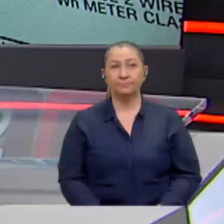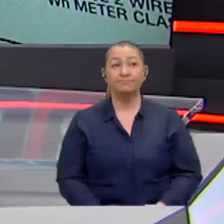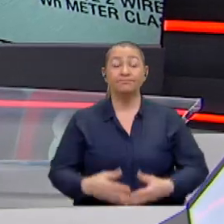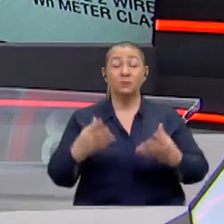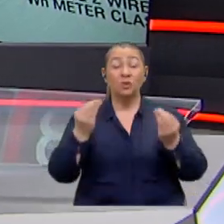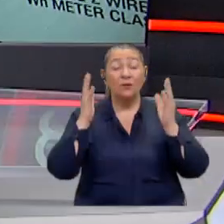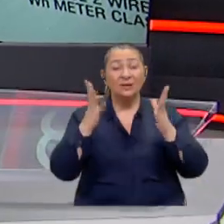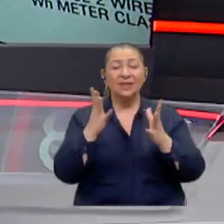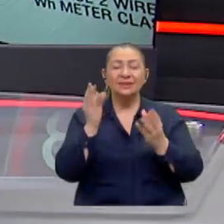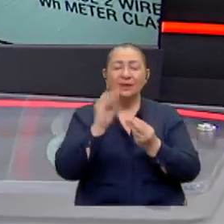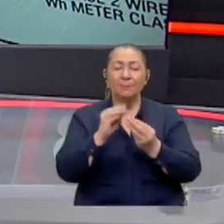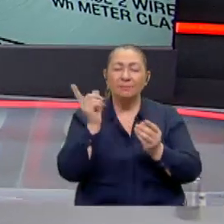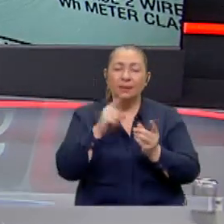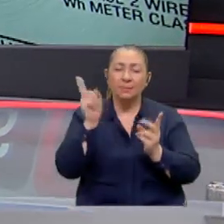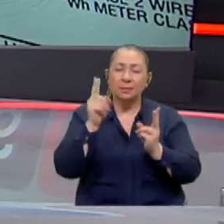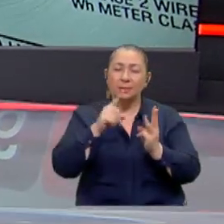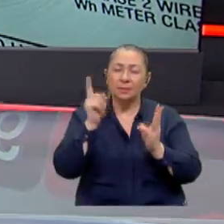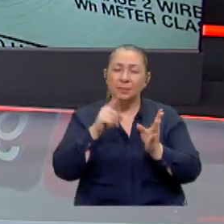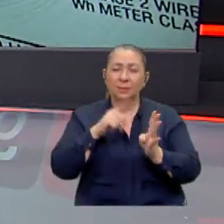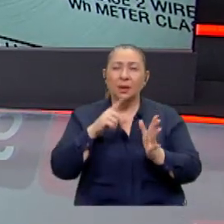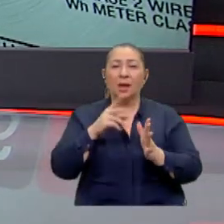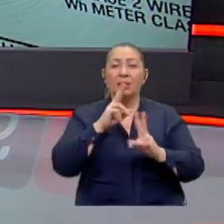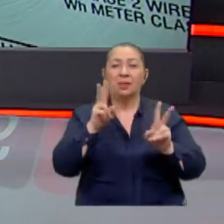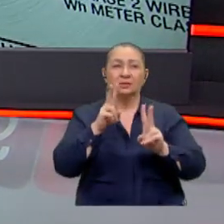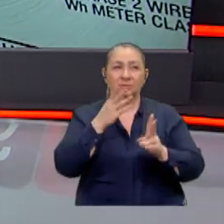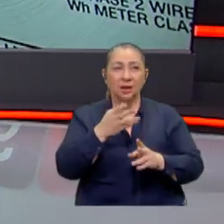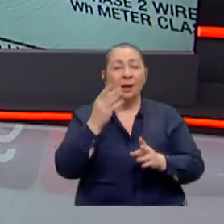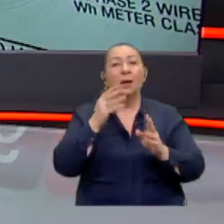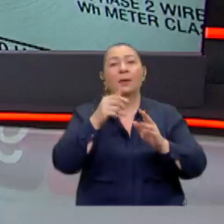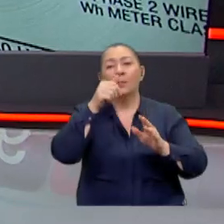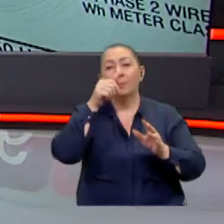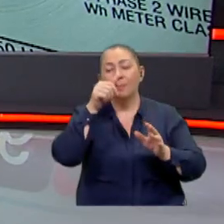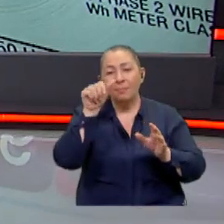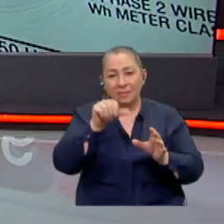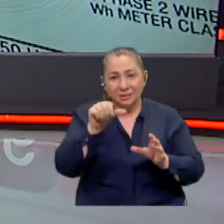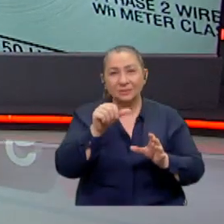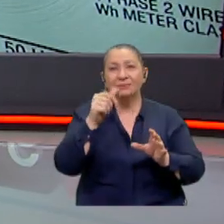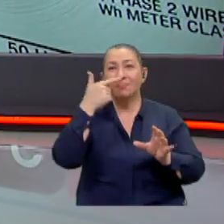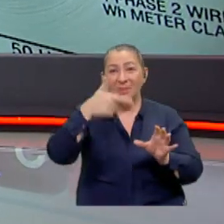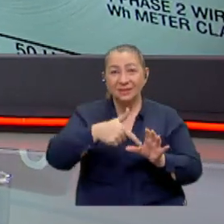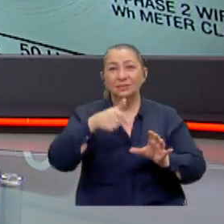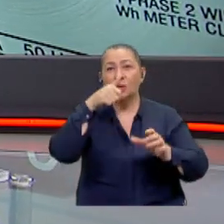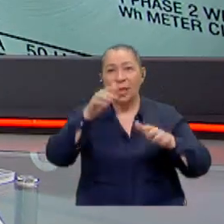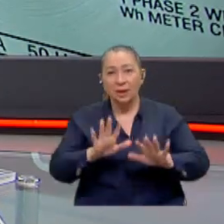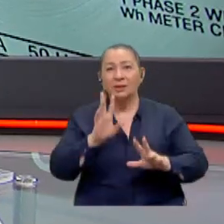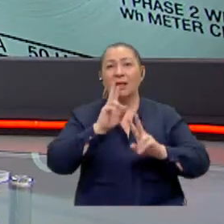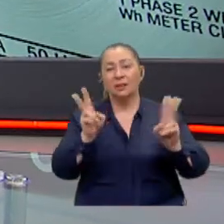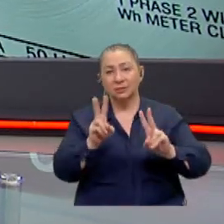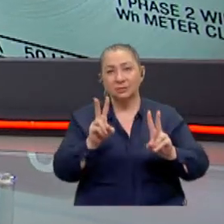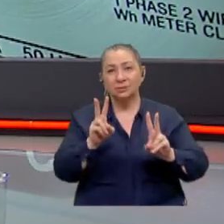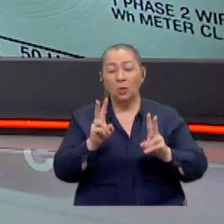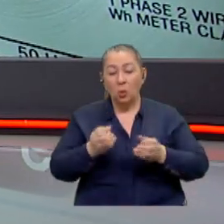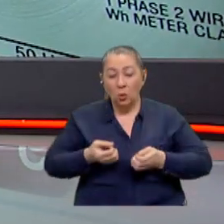Bu pek çok zam arka arkaya geliyor bilhassa enerjide akaryakıt doğalgaz ve elektrik